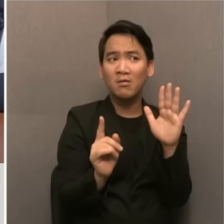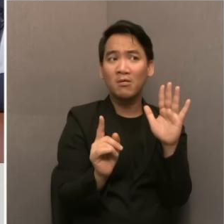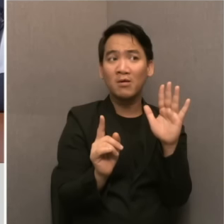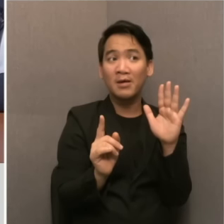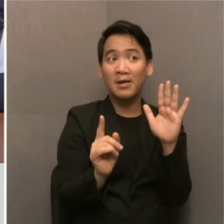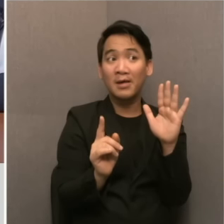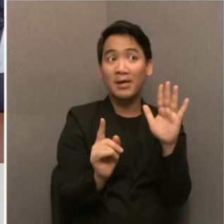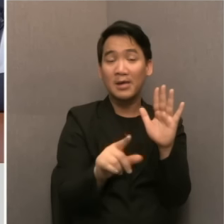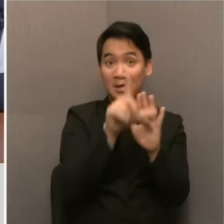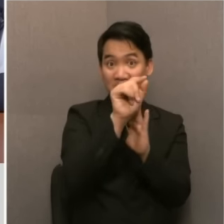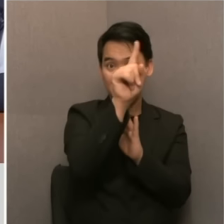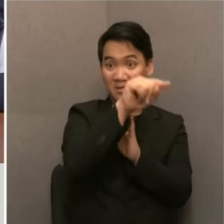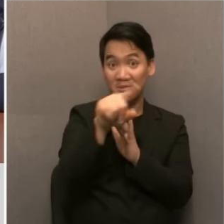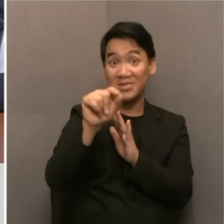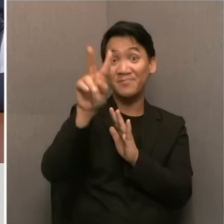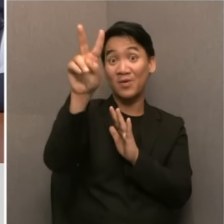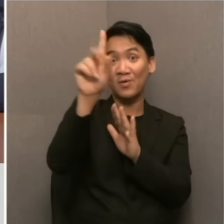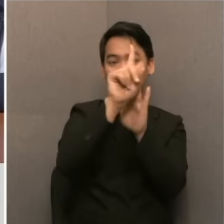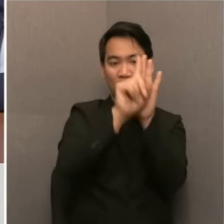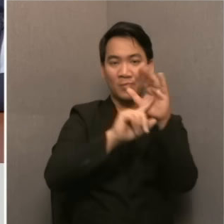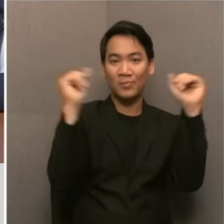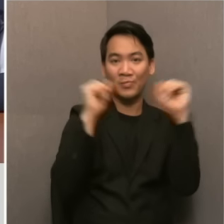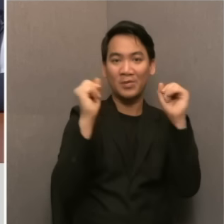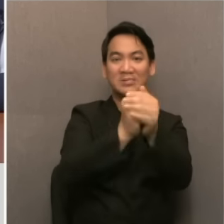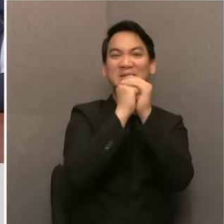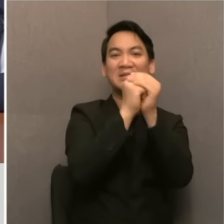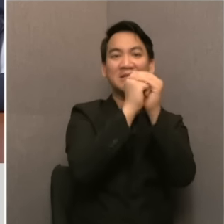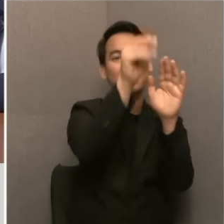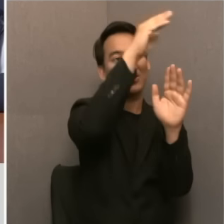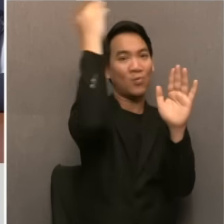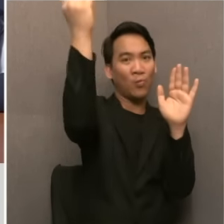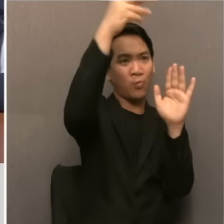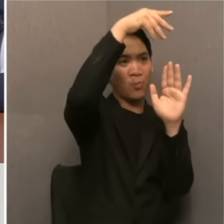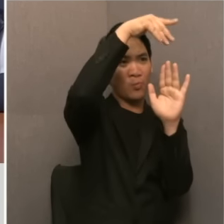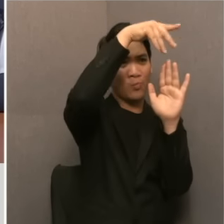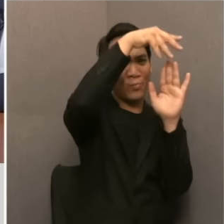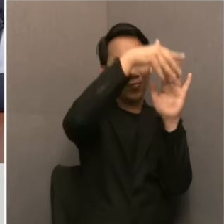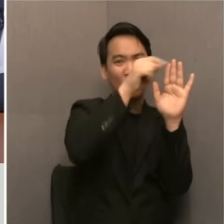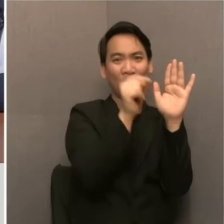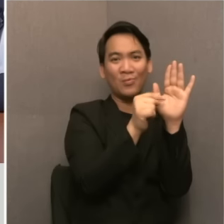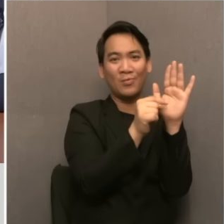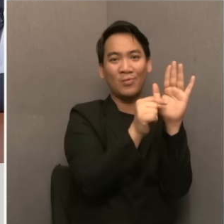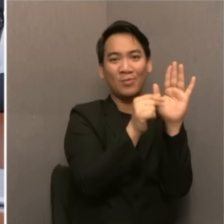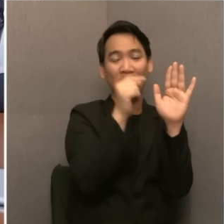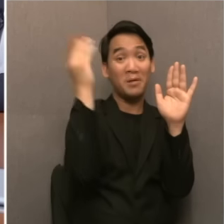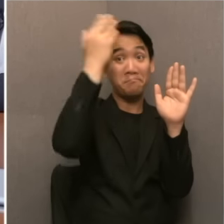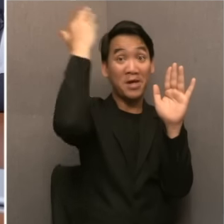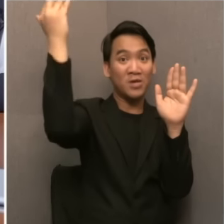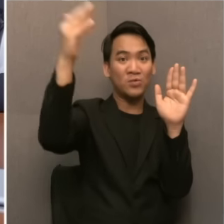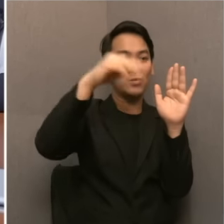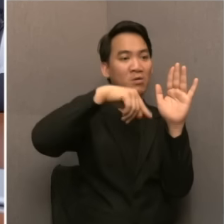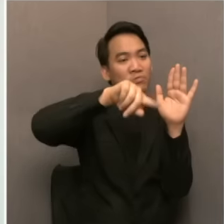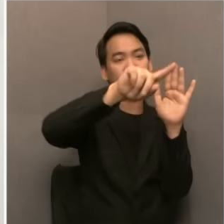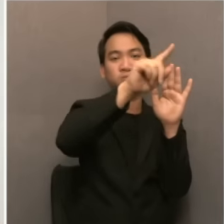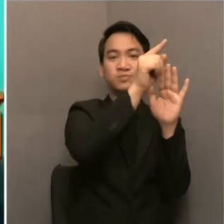ริ่มช่วงวันที่21 22เนี่ยเราจะมีมวลอากาศเย็นจากจีนลงมาม ากด ไว ้ เพราะนั้นพายุก็จะโค้งกลับไปทางญี่ปุ่นหรือ ไปเกาหลี